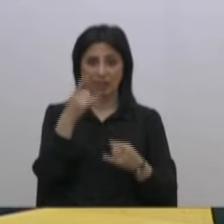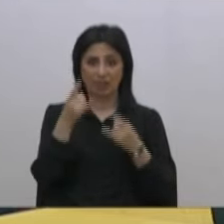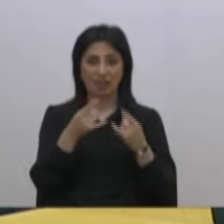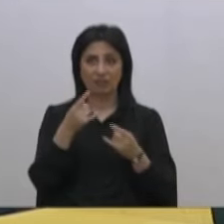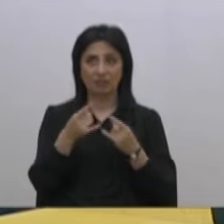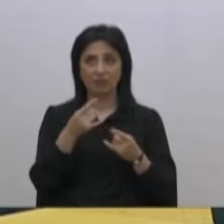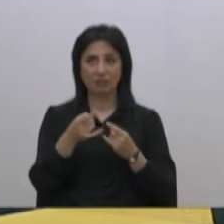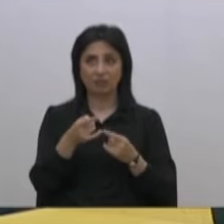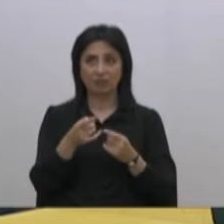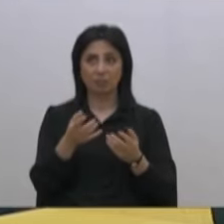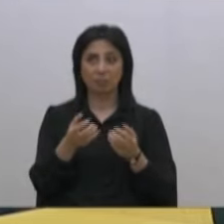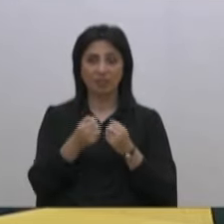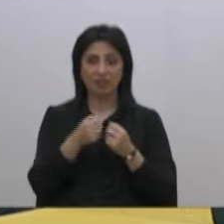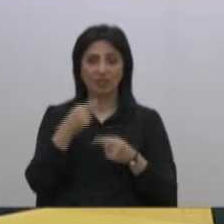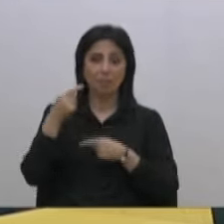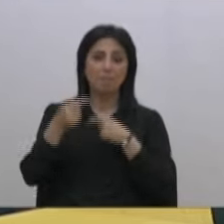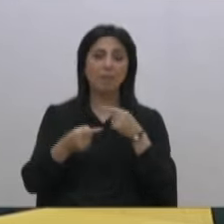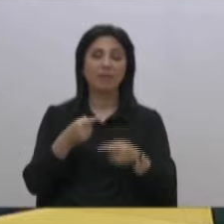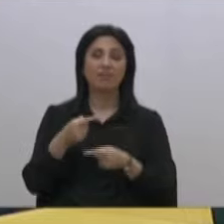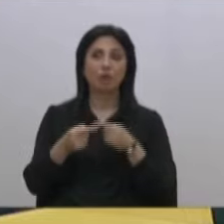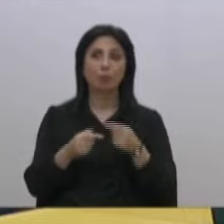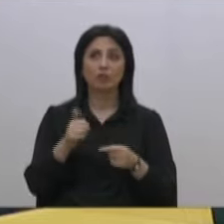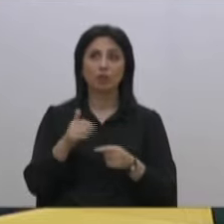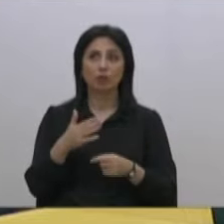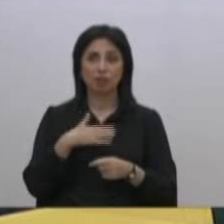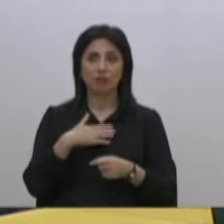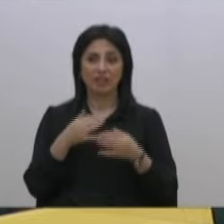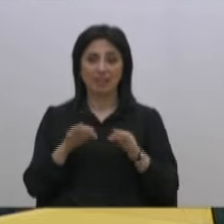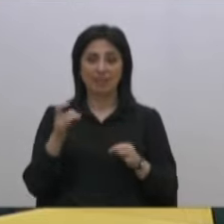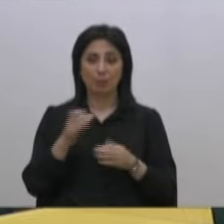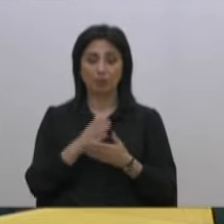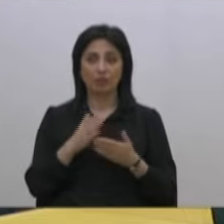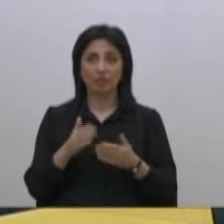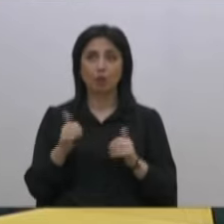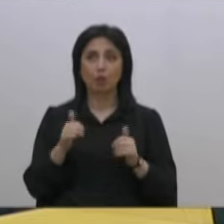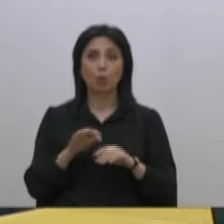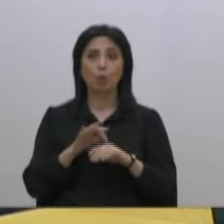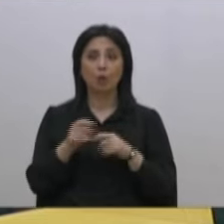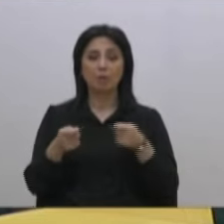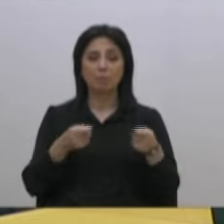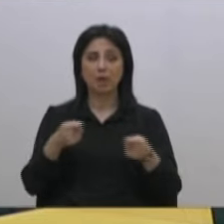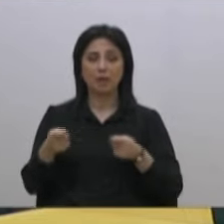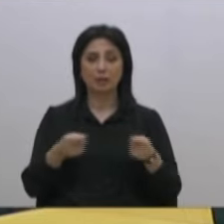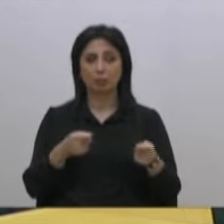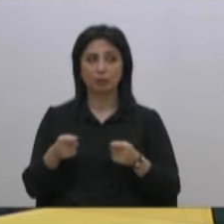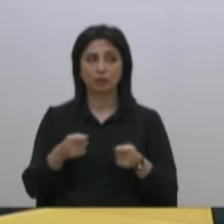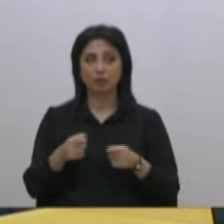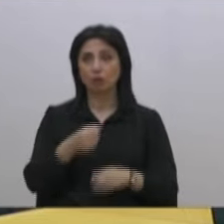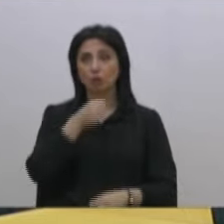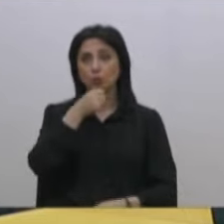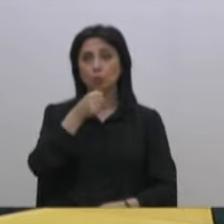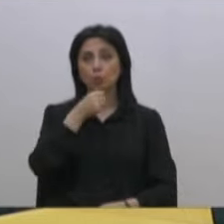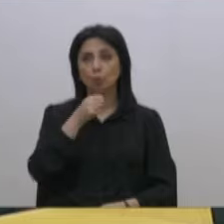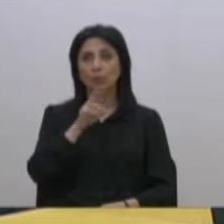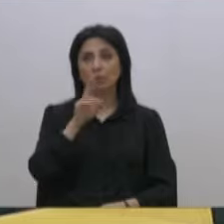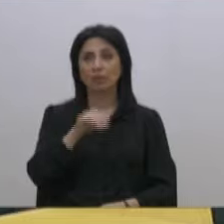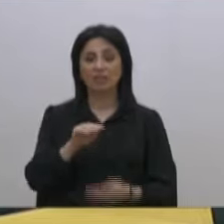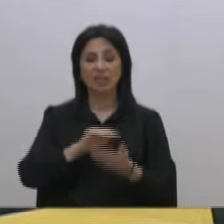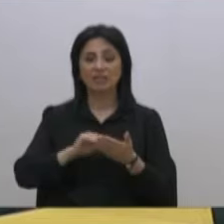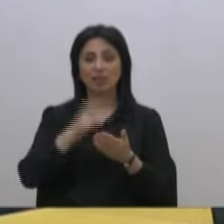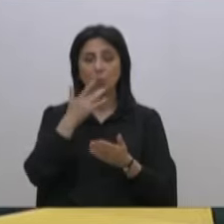ჩვენ მივიღეთ მემკვიდრეობით. როგორც ჩვენი დემოკრატიის ნაწილი, როგორ იმართებოდა და ჟურნალისტებზე და